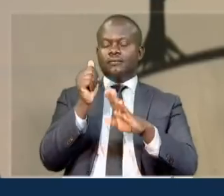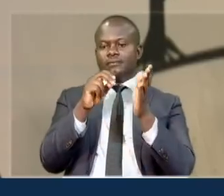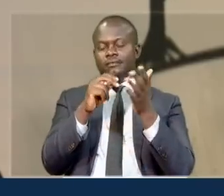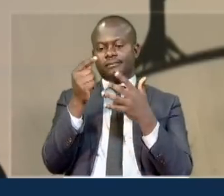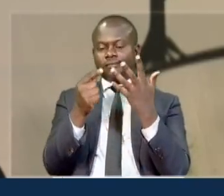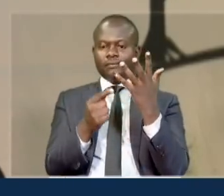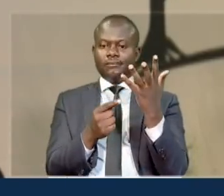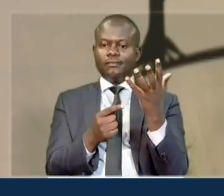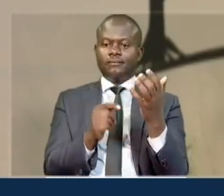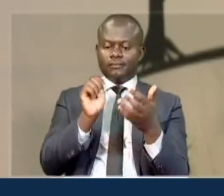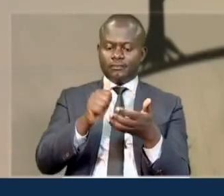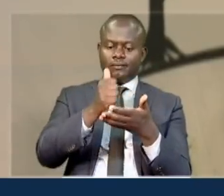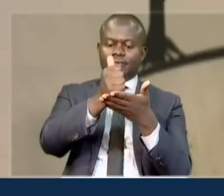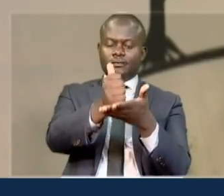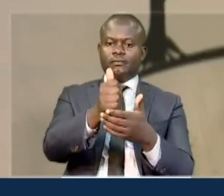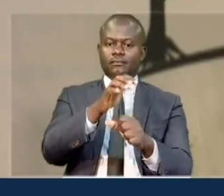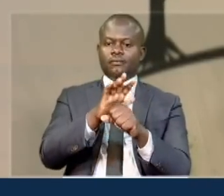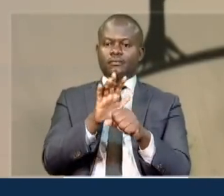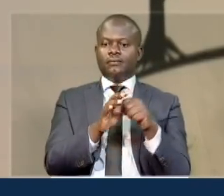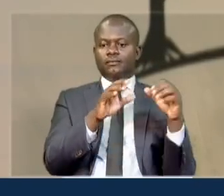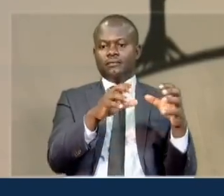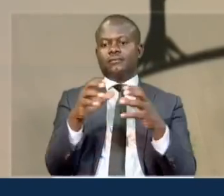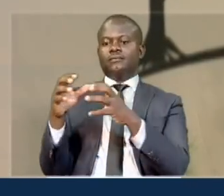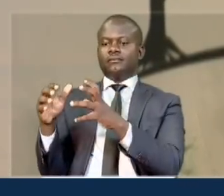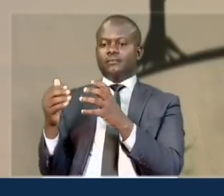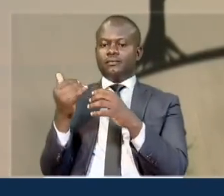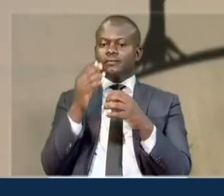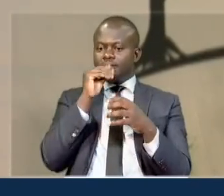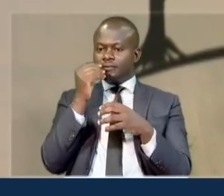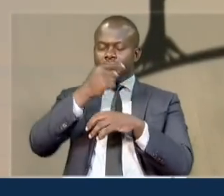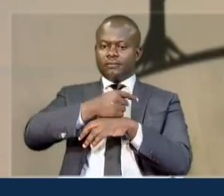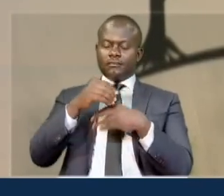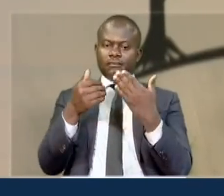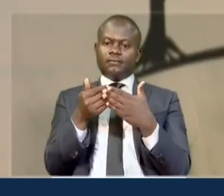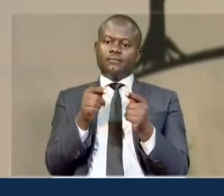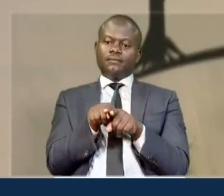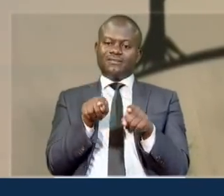amaproduit ashobora gufasha cyane cyane bya bice navugaga uyu munsi bisa nkaho